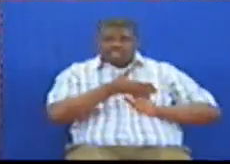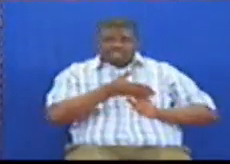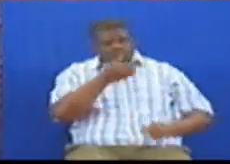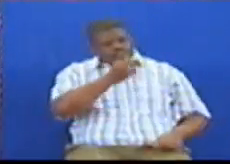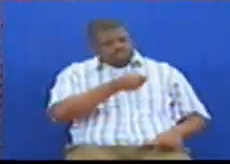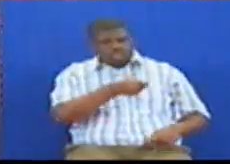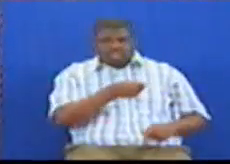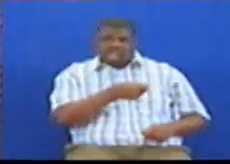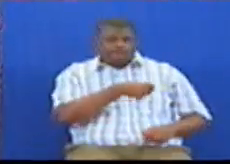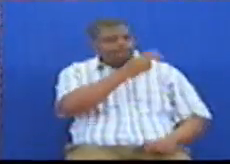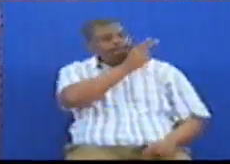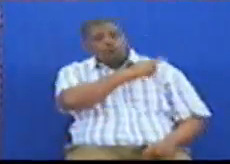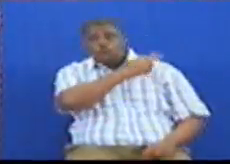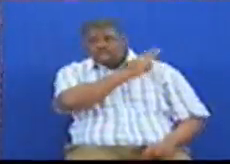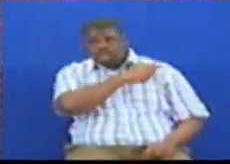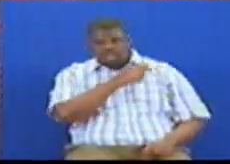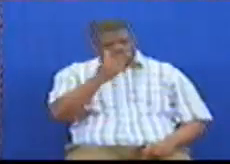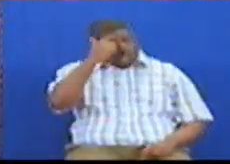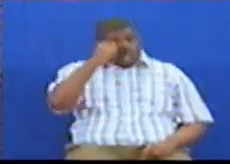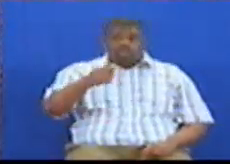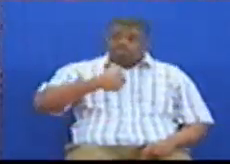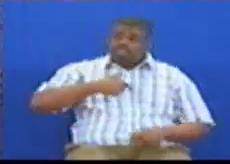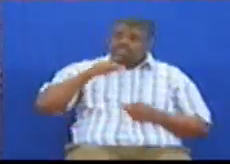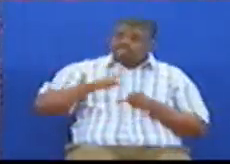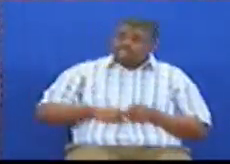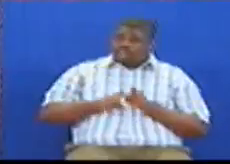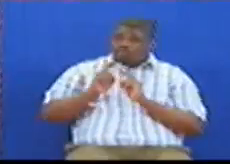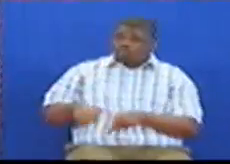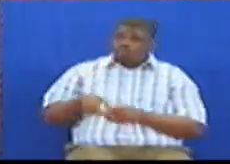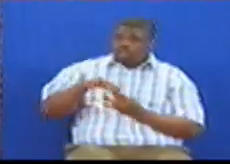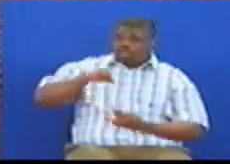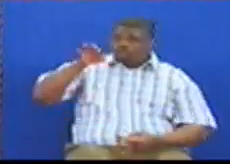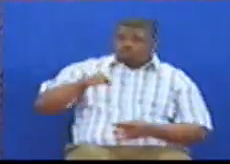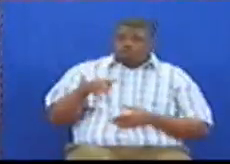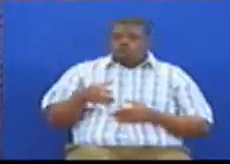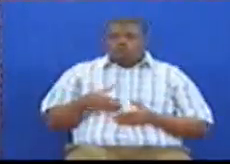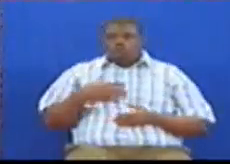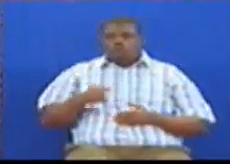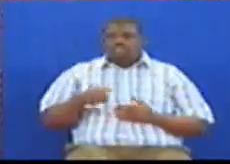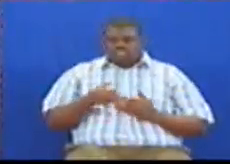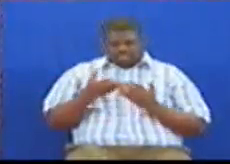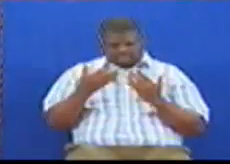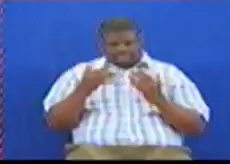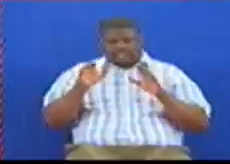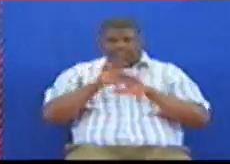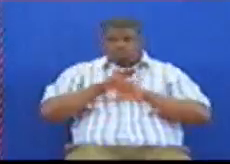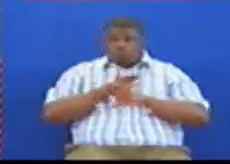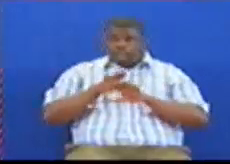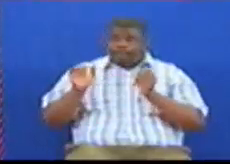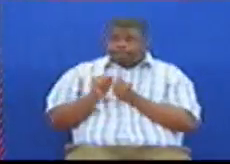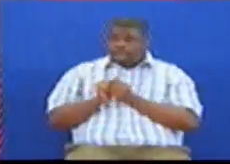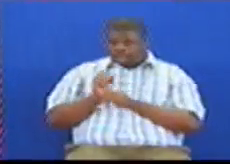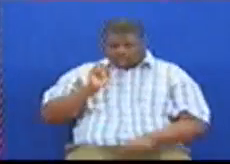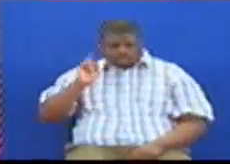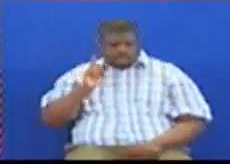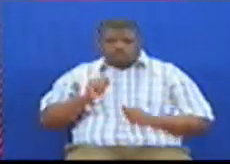kiongozi wa kambi rasmi ya upinzani kwa kuniamini tena na kuniteua kuwa waziri kivuli wa maliasili na utalii. Lakini vile vile na